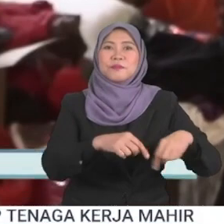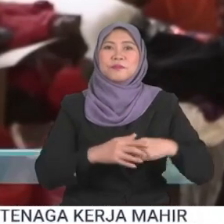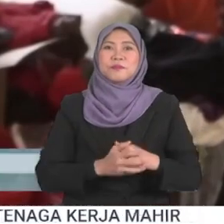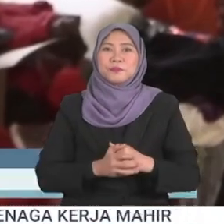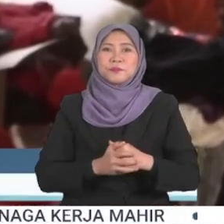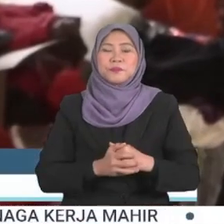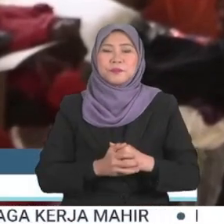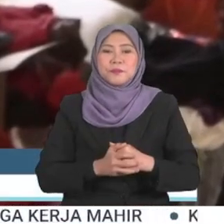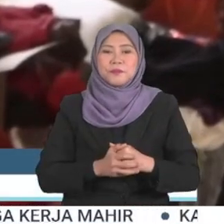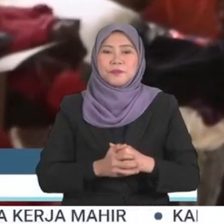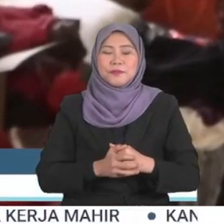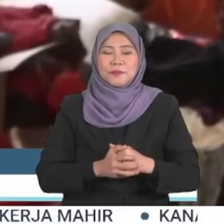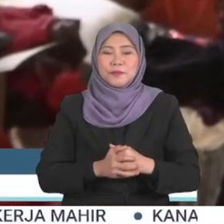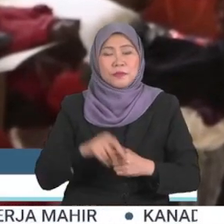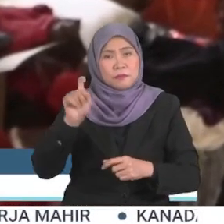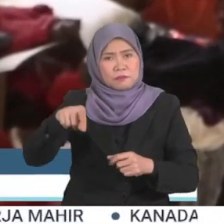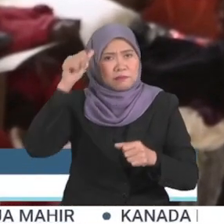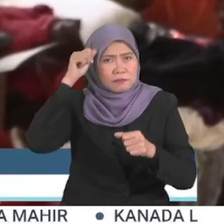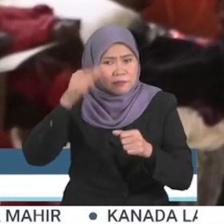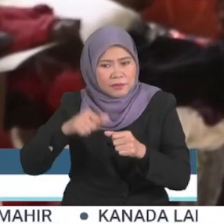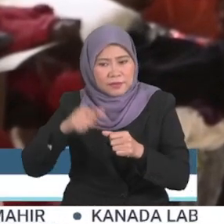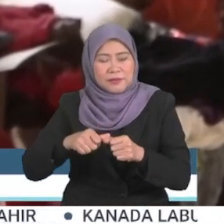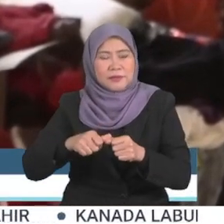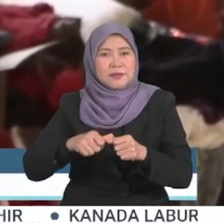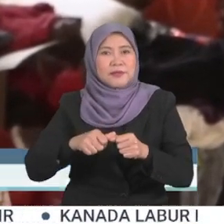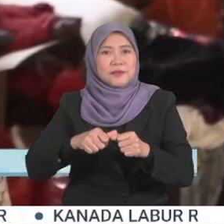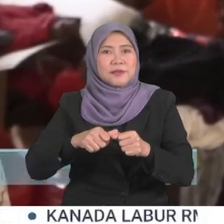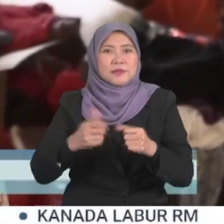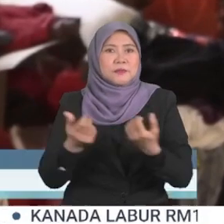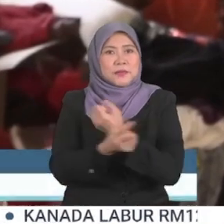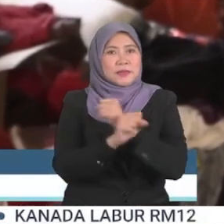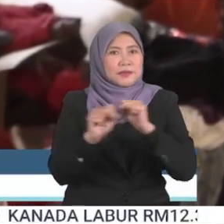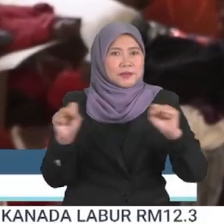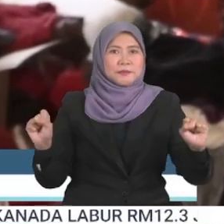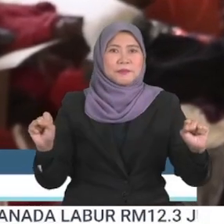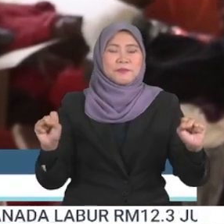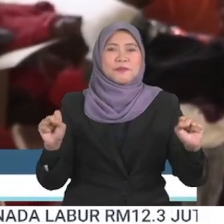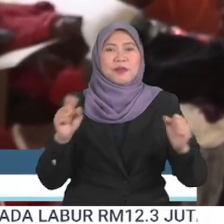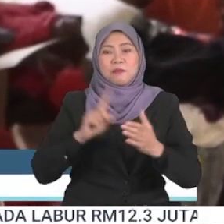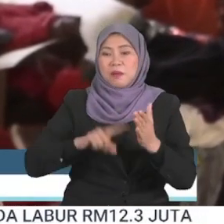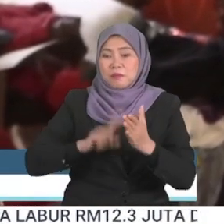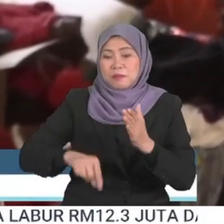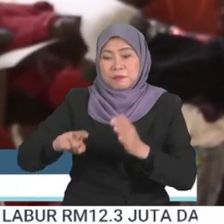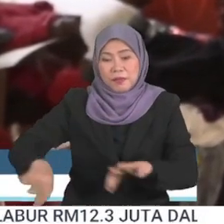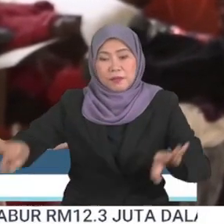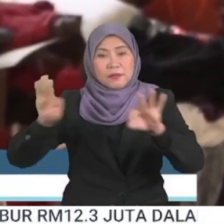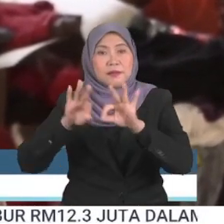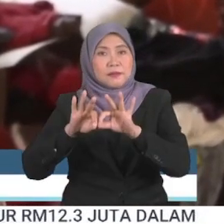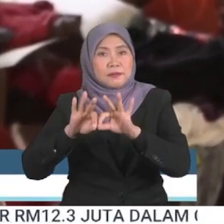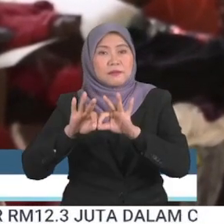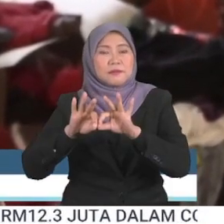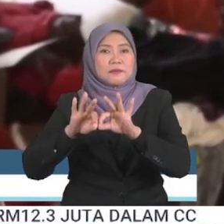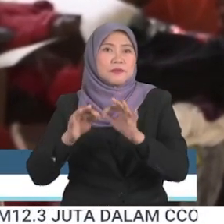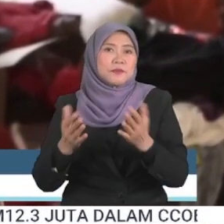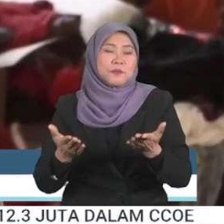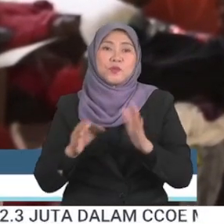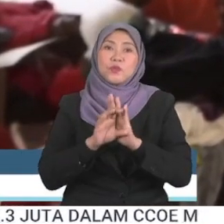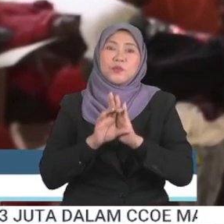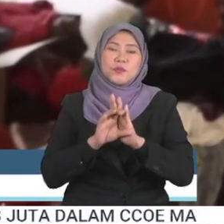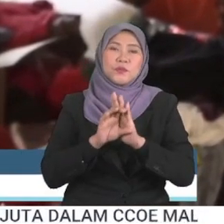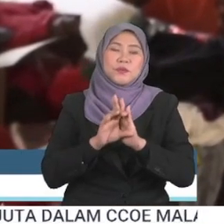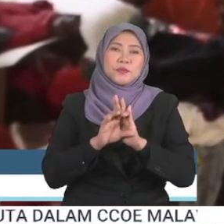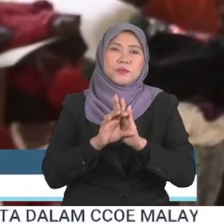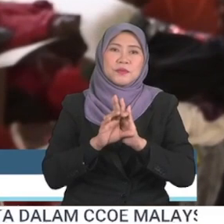tu lah, kita beringat lah orang kata macam dokumen kita, kita sediakan semua yang apa benda-benda yang penting. Lepas tu kita beringat, contohnya macam